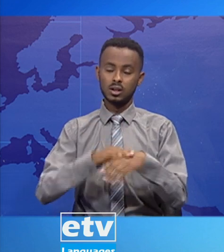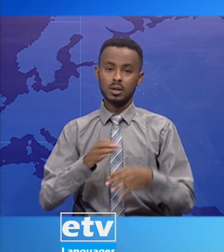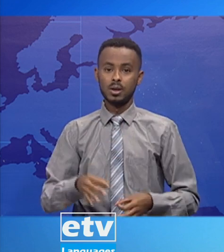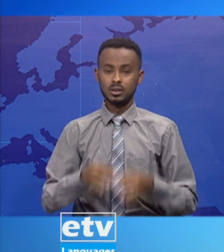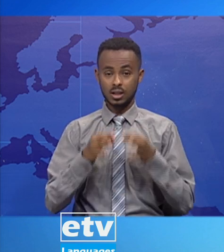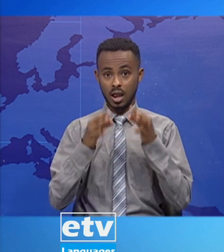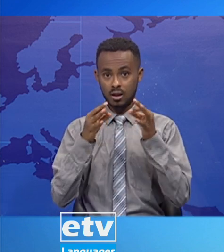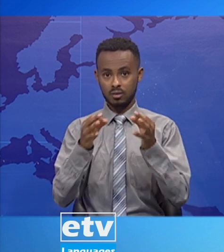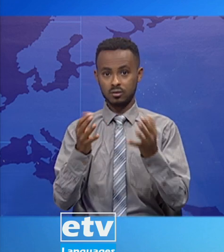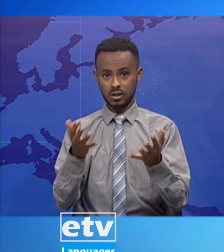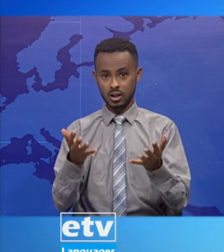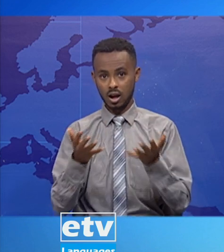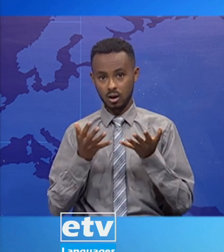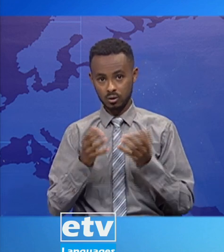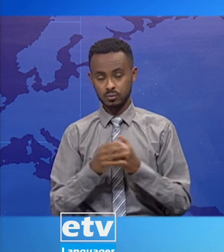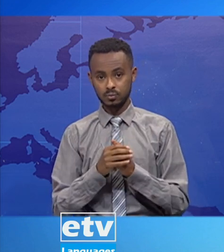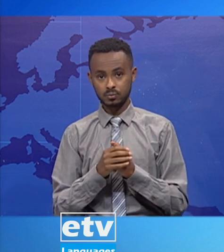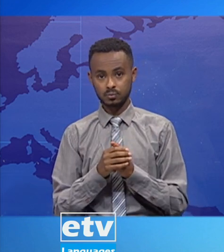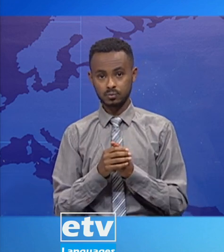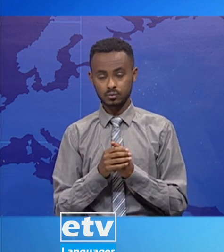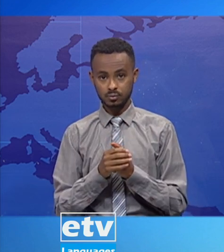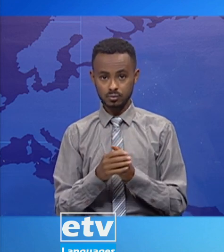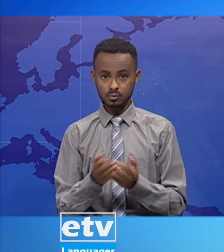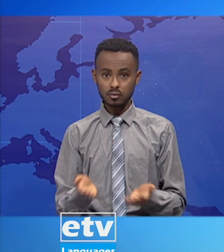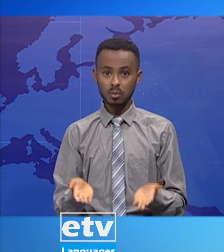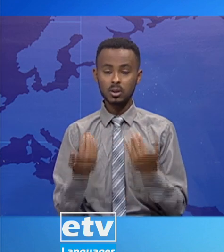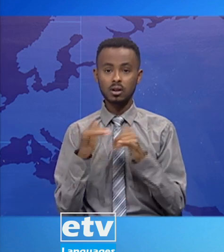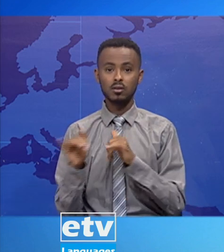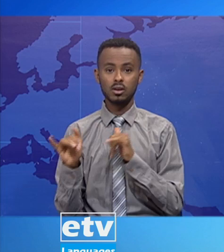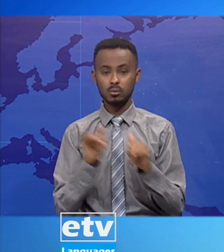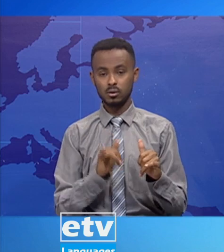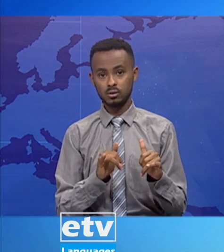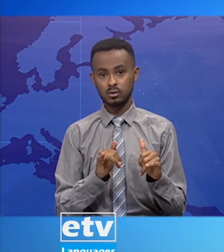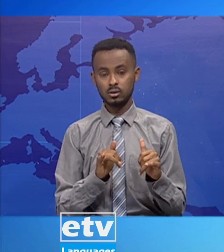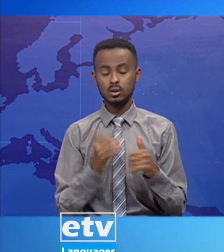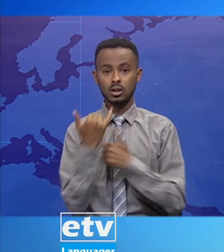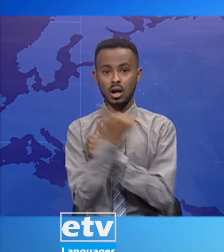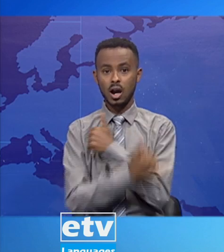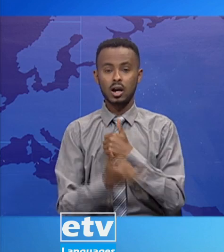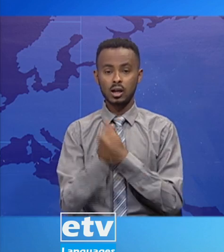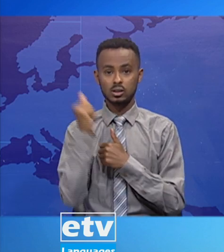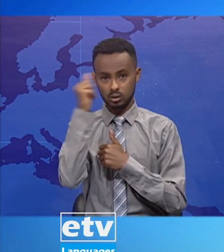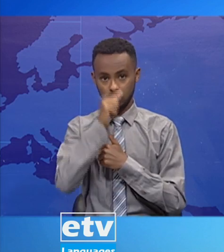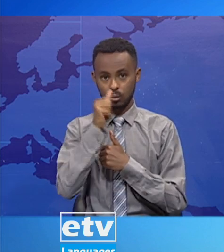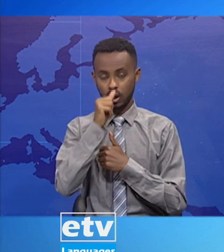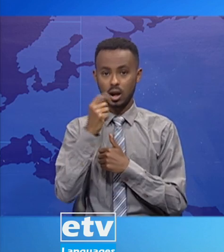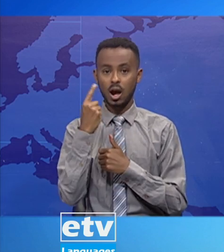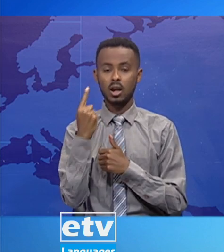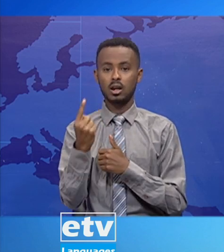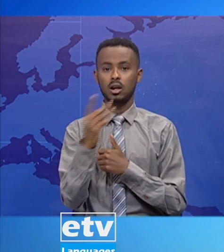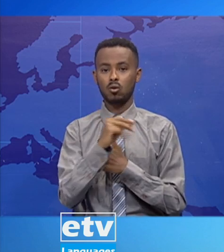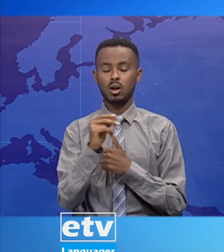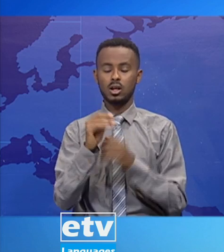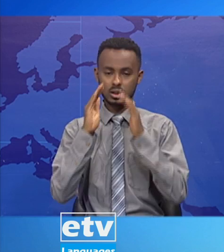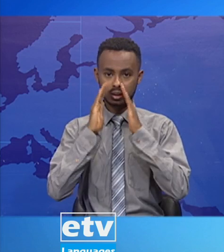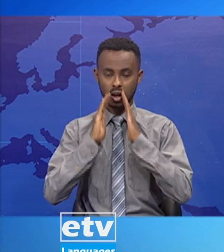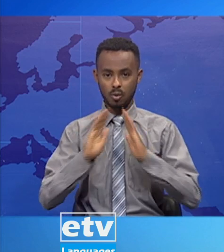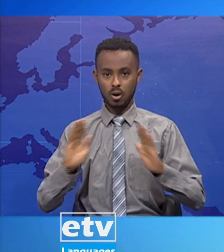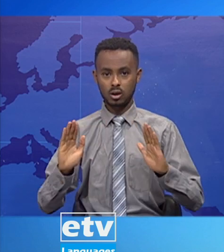ማስተላለፍ ፈልጋለሁ። በተረፈ እንግዲህ ሀገራችን ኢትዮጵያን አንድነቷና